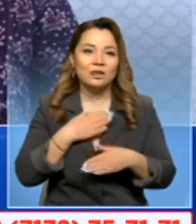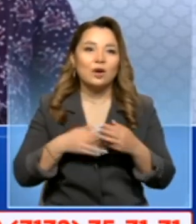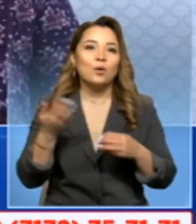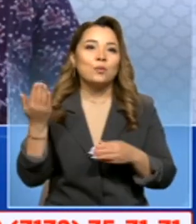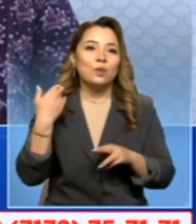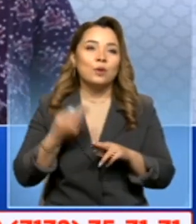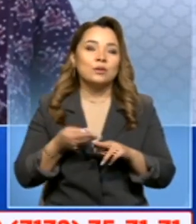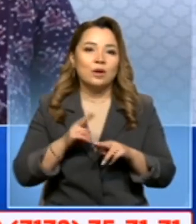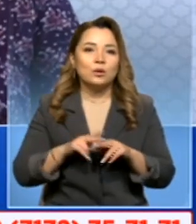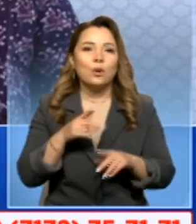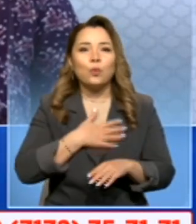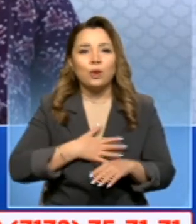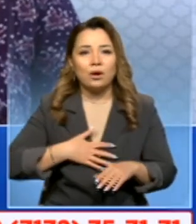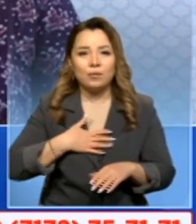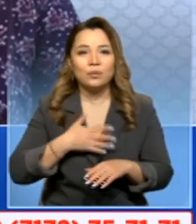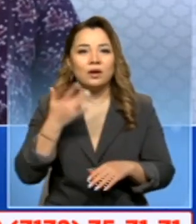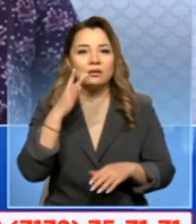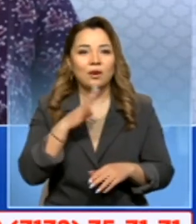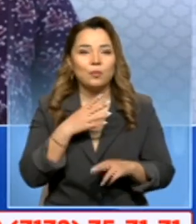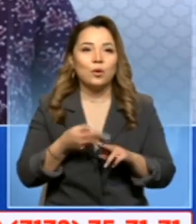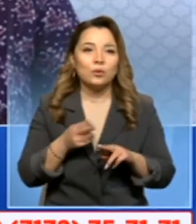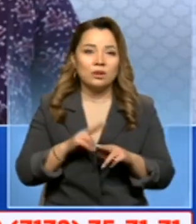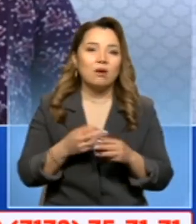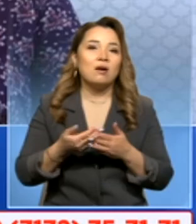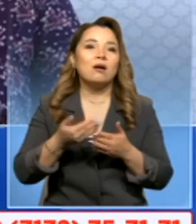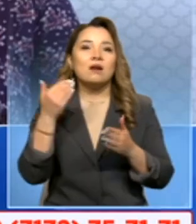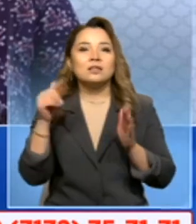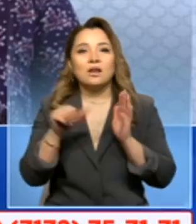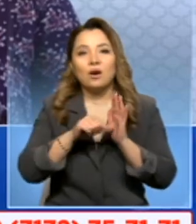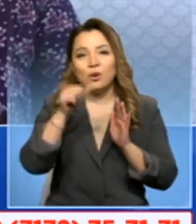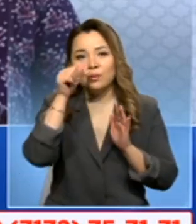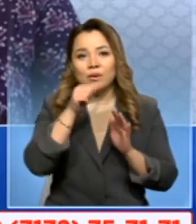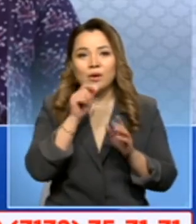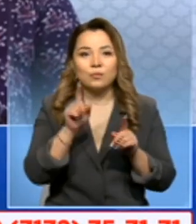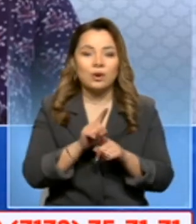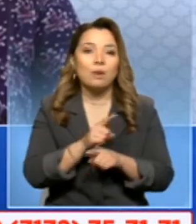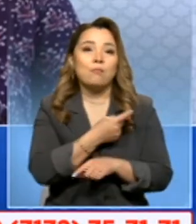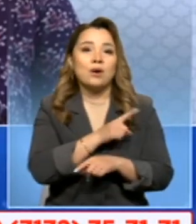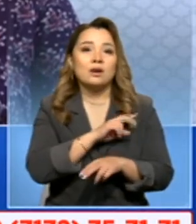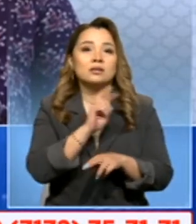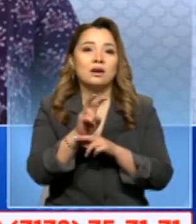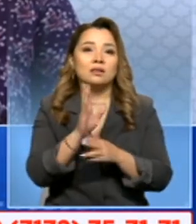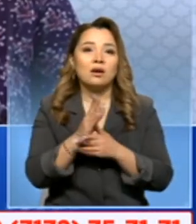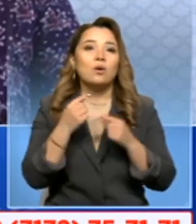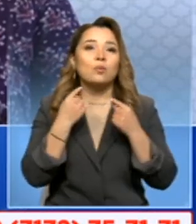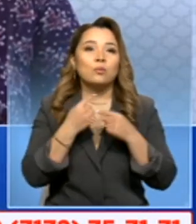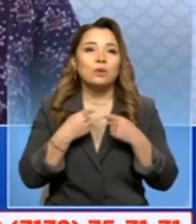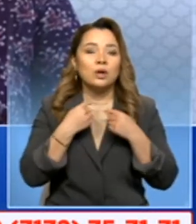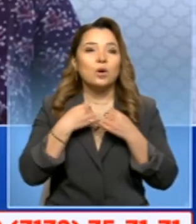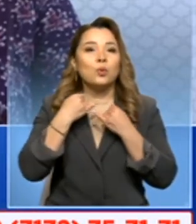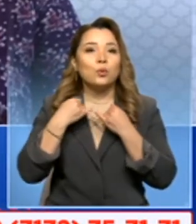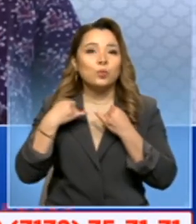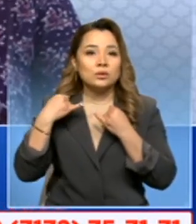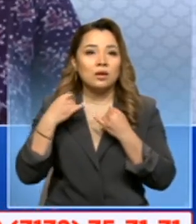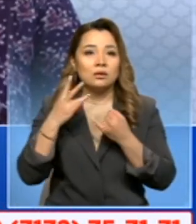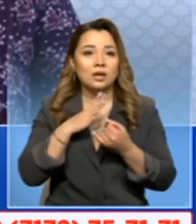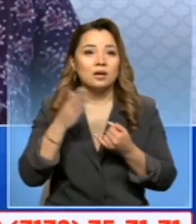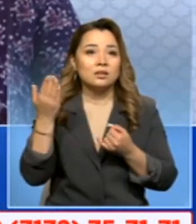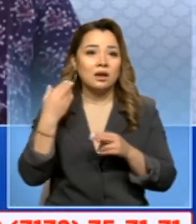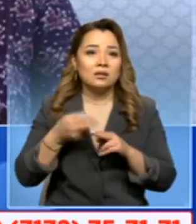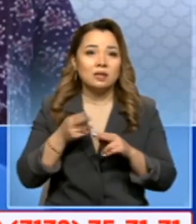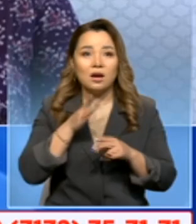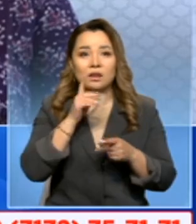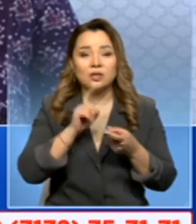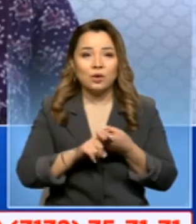бұрын уайымдайтынмын. Осыдан бір 6 ай бұрын больницаға барған кезімде қалқанша безіңіз мен узловой деп берді ғой.